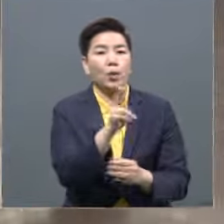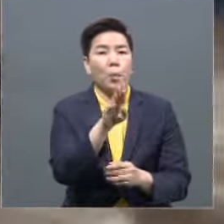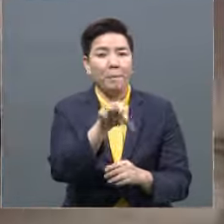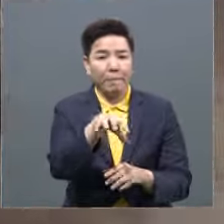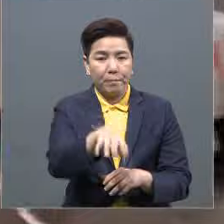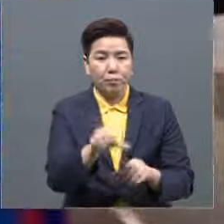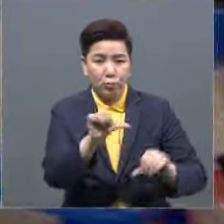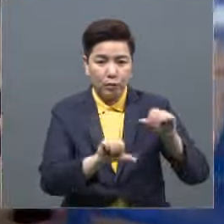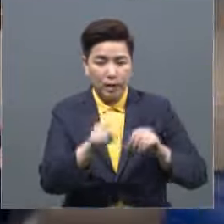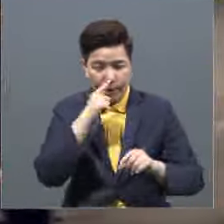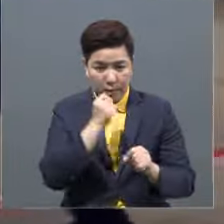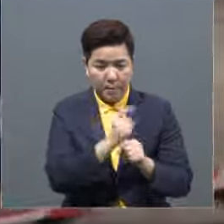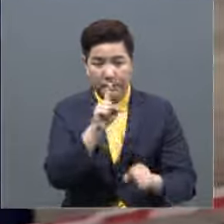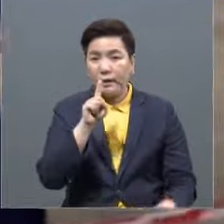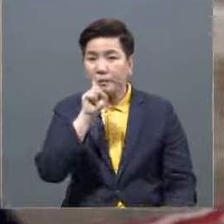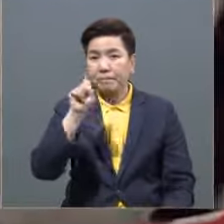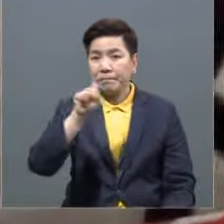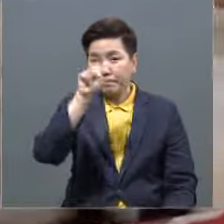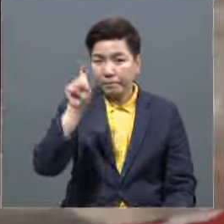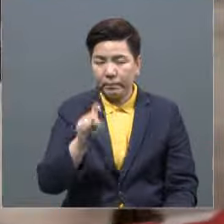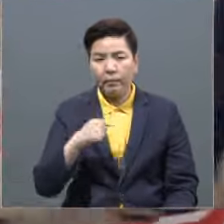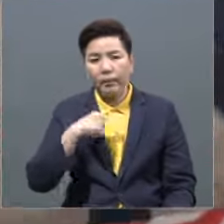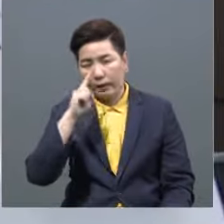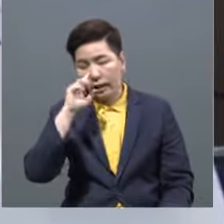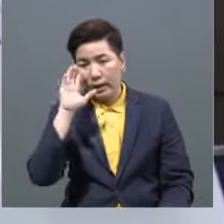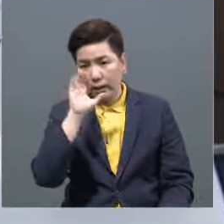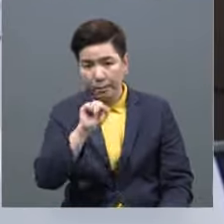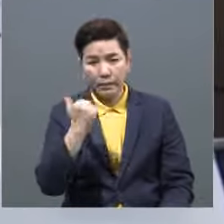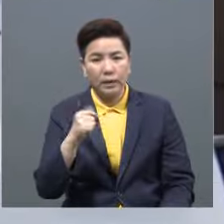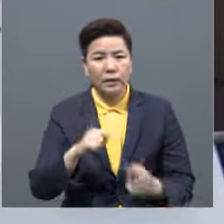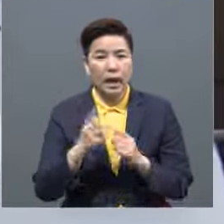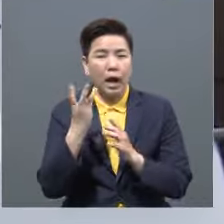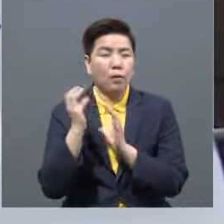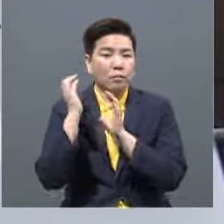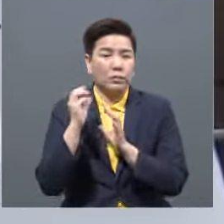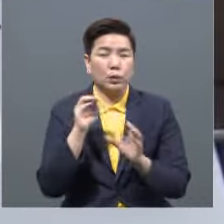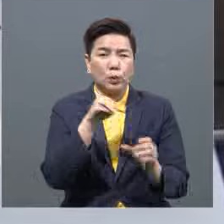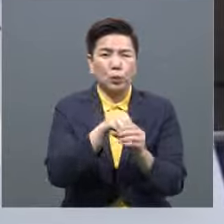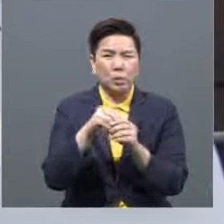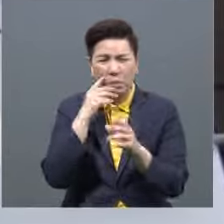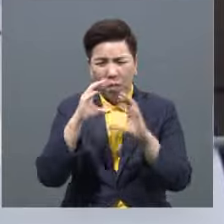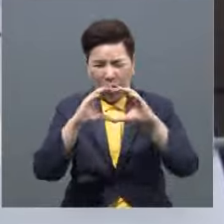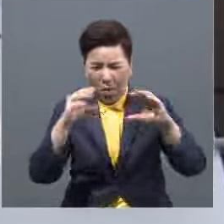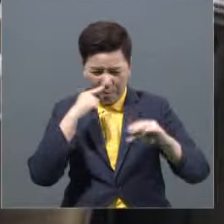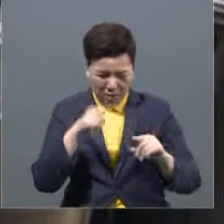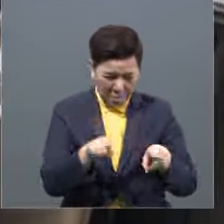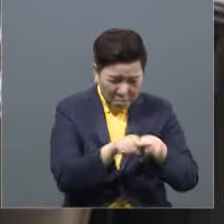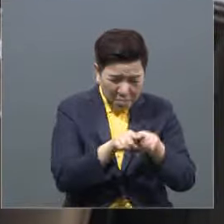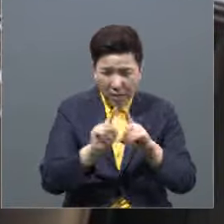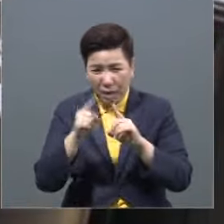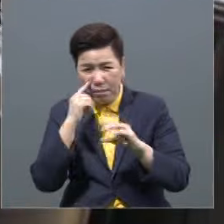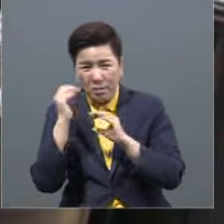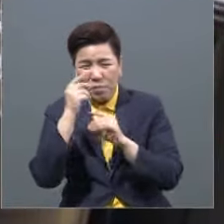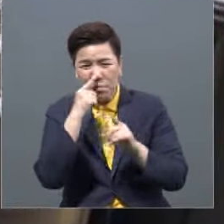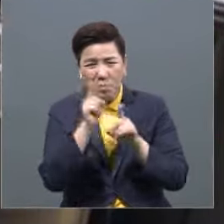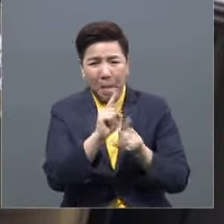พทย์อีกหนึ่งคำถามครับก็คือข้อสังเกตที่ว่ากระสอบข้าวในโกดังเนี่ยมันมีลักษณะแตกต่างกันคือบางกระ